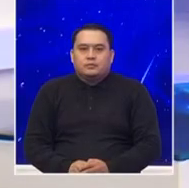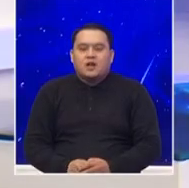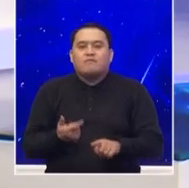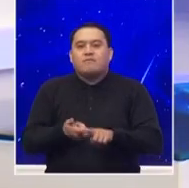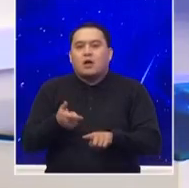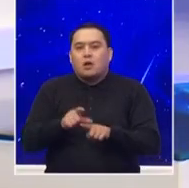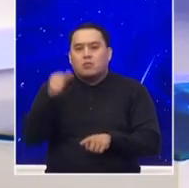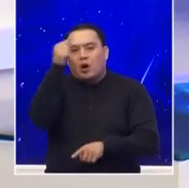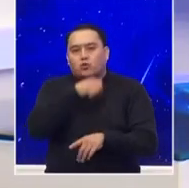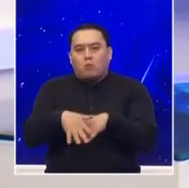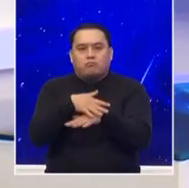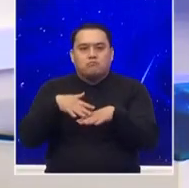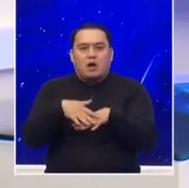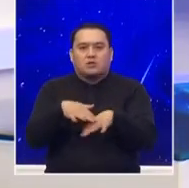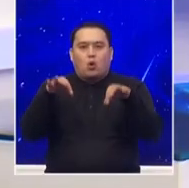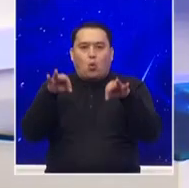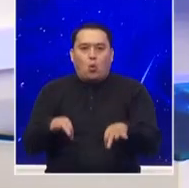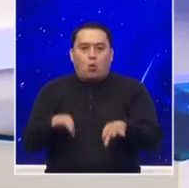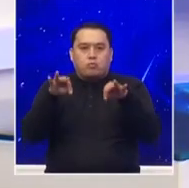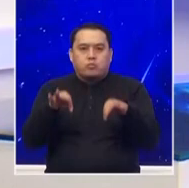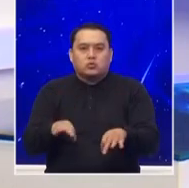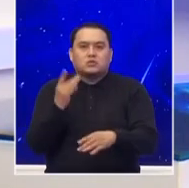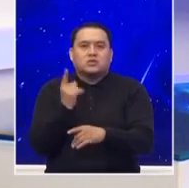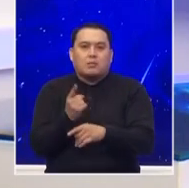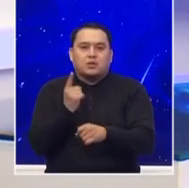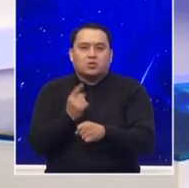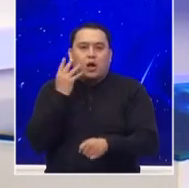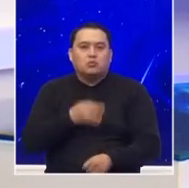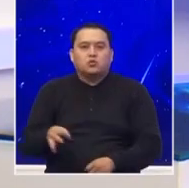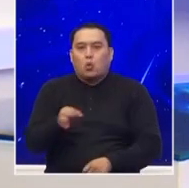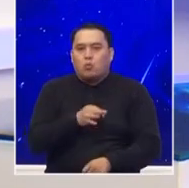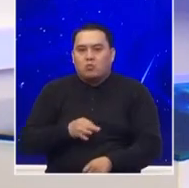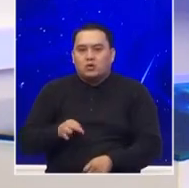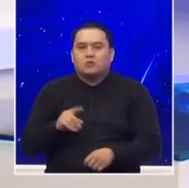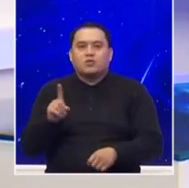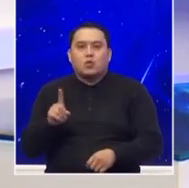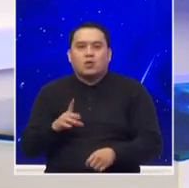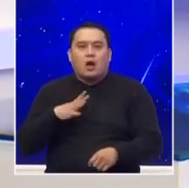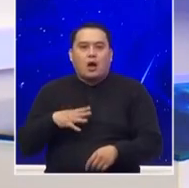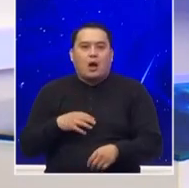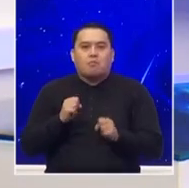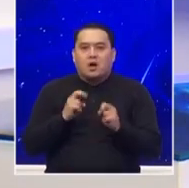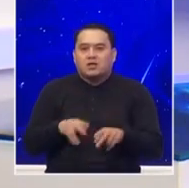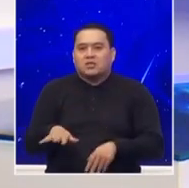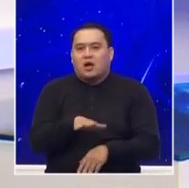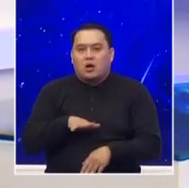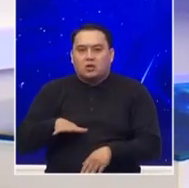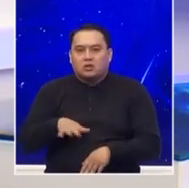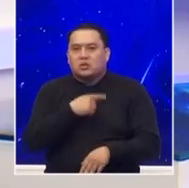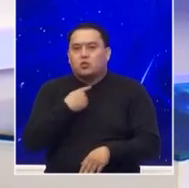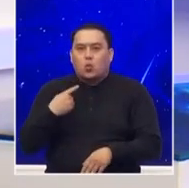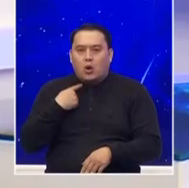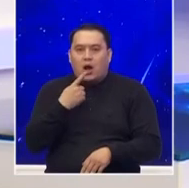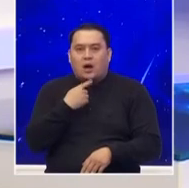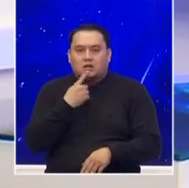В этом году массовые крещенские купания под запретом в Алматинской области. Ввиду того, что регион находится в желтой зоне, а областной центр